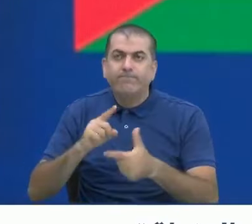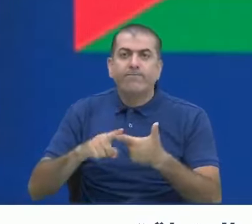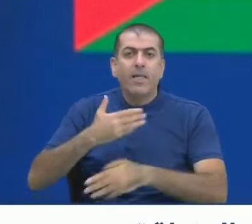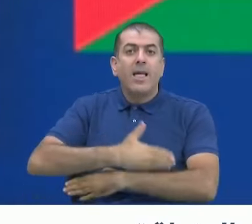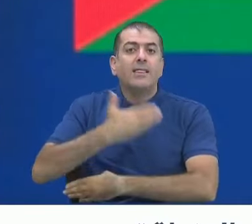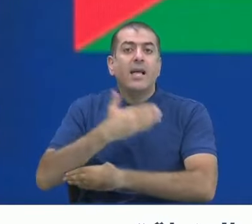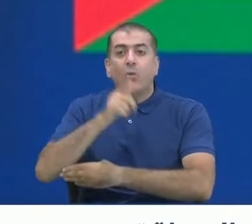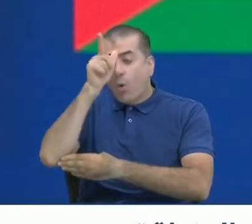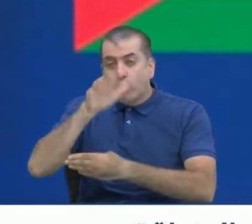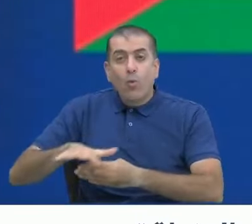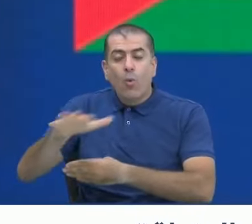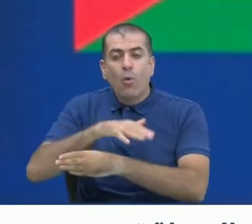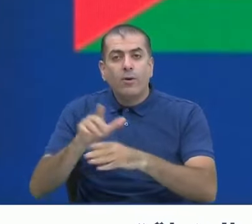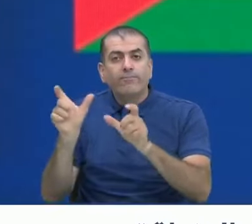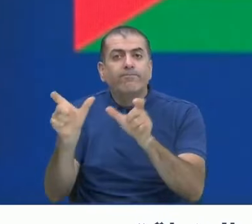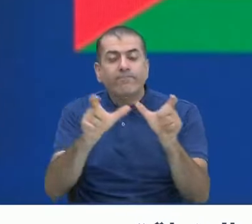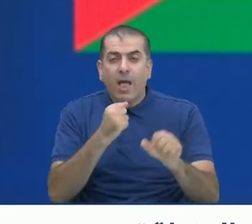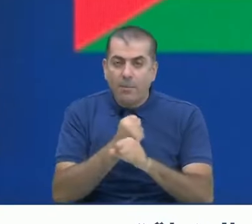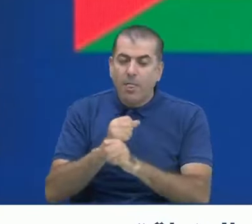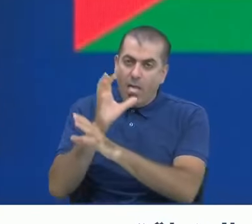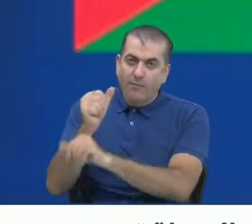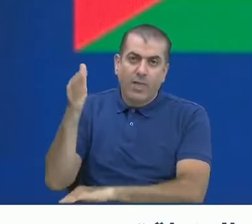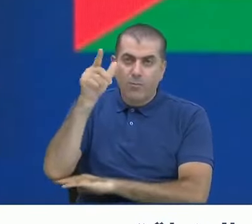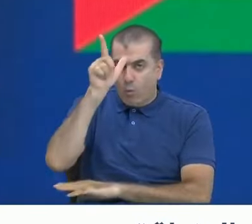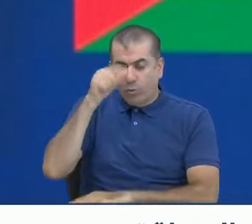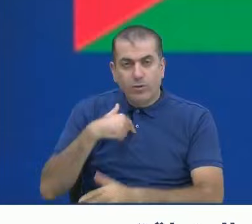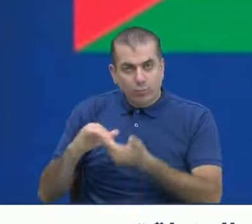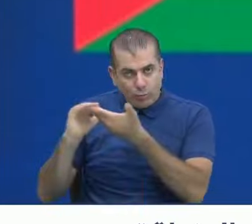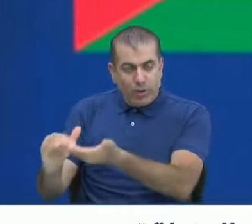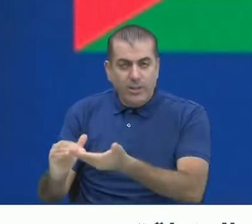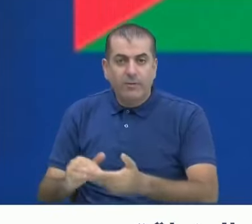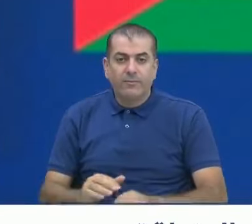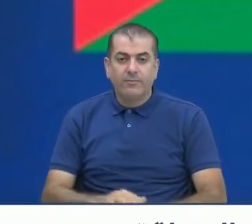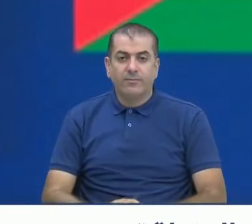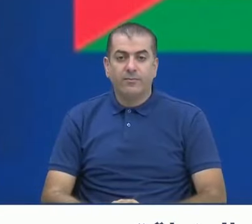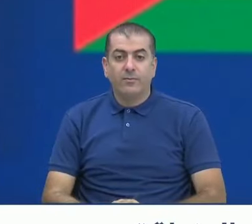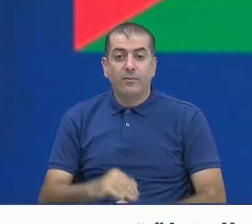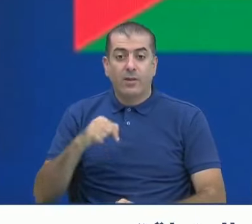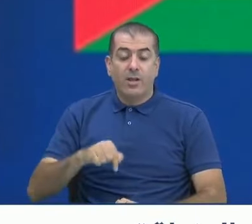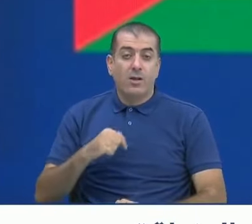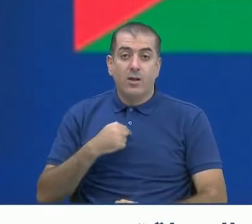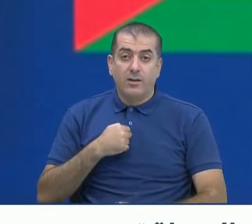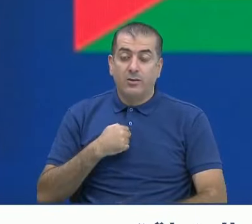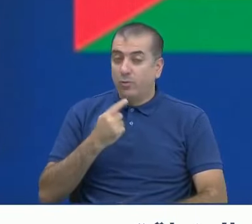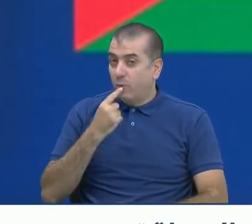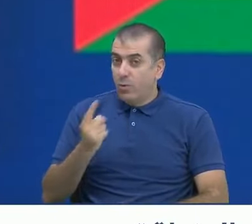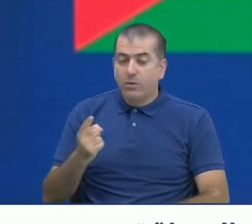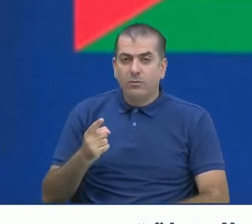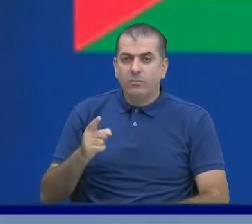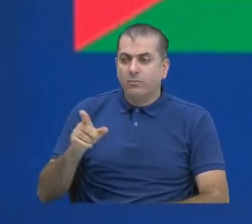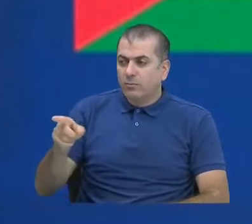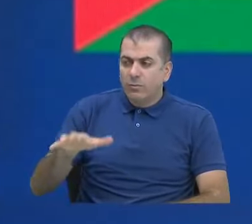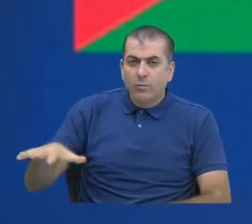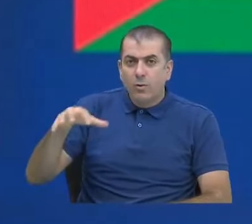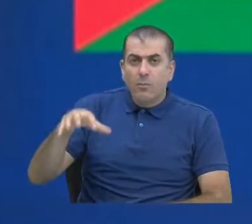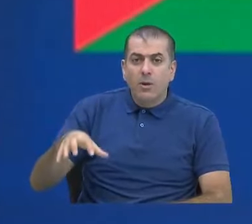الاردنيه ولاجل هذه المساعده سنعمل عن كثب ايضا وهنا لابد ان اثني على ادارتكم انتم